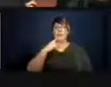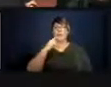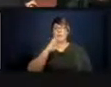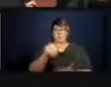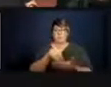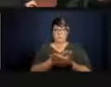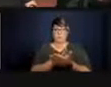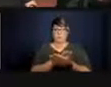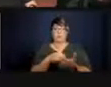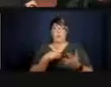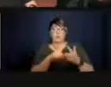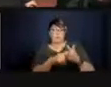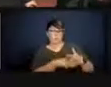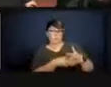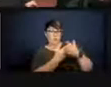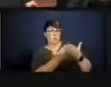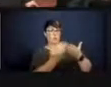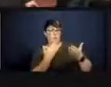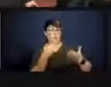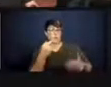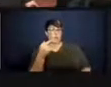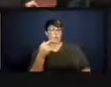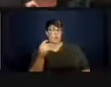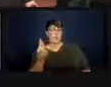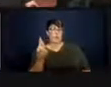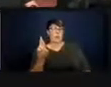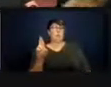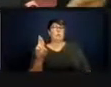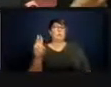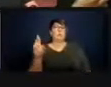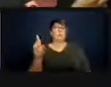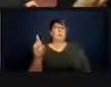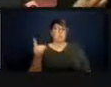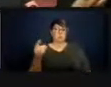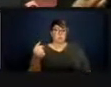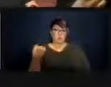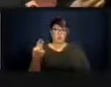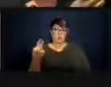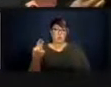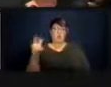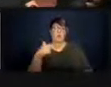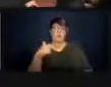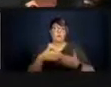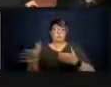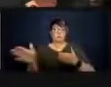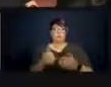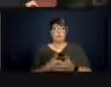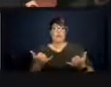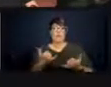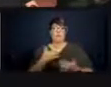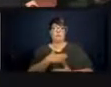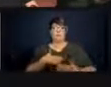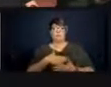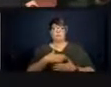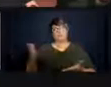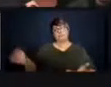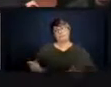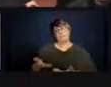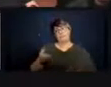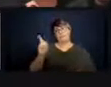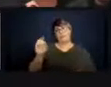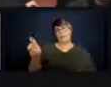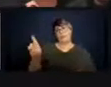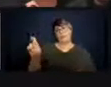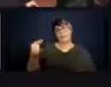mwenzangu ambaye pia amechangia pakubwa katika kazi hii. Na kwa sasa ningependa kumpa